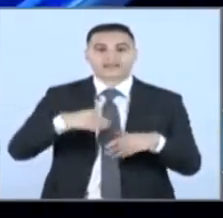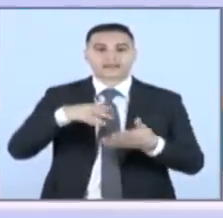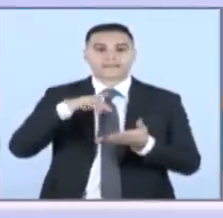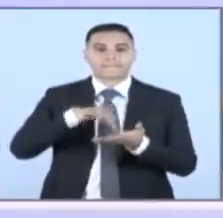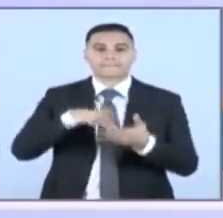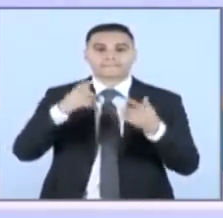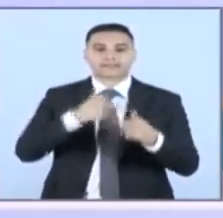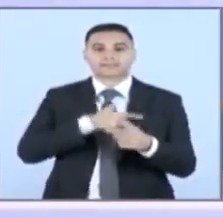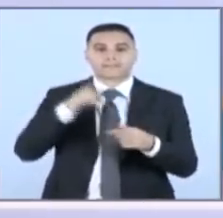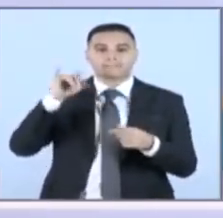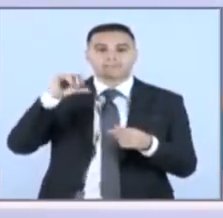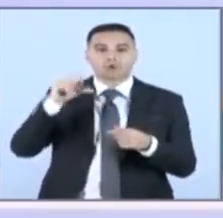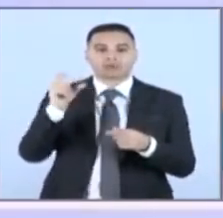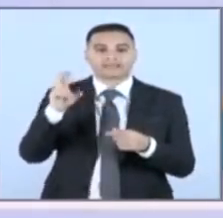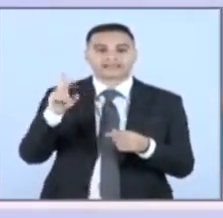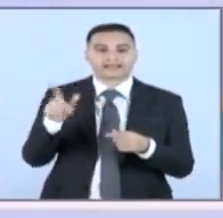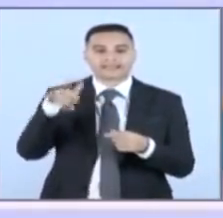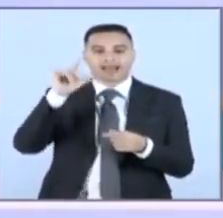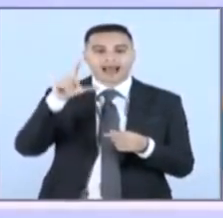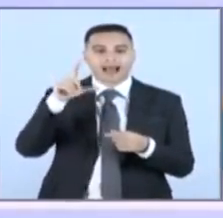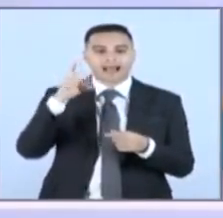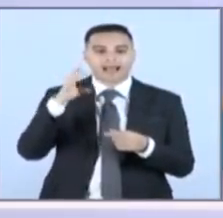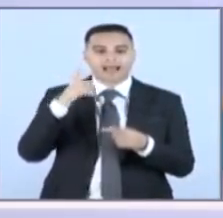مدينة مونتريال؟